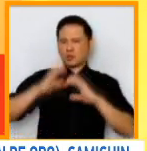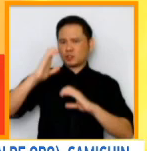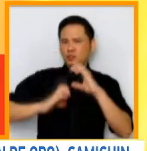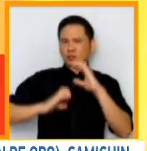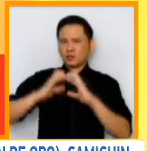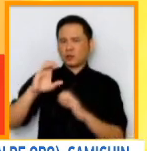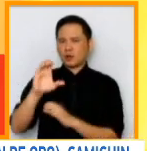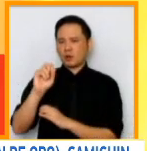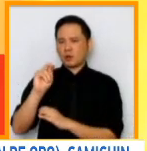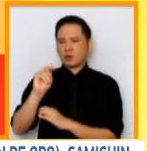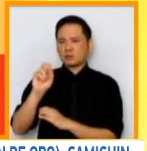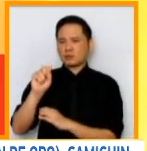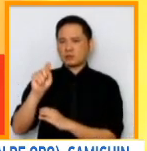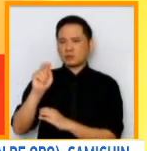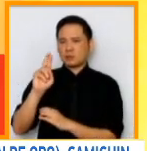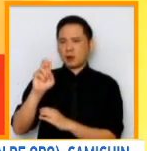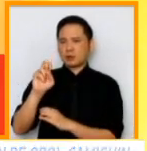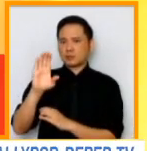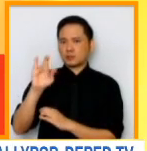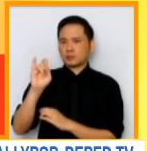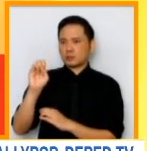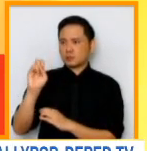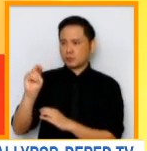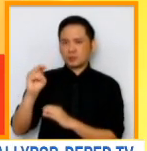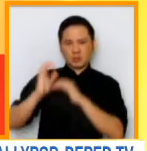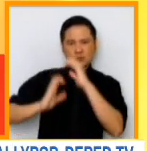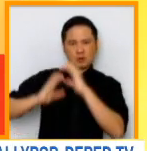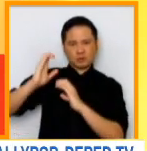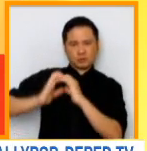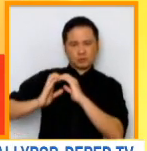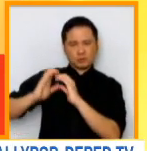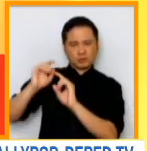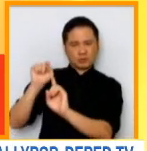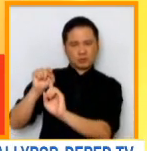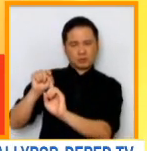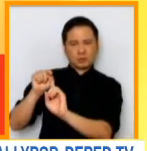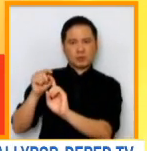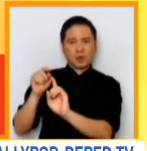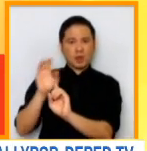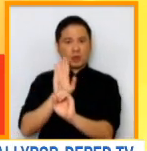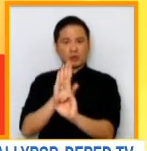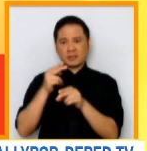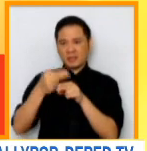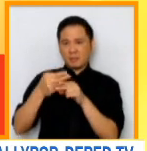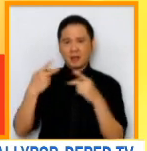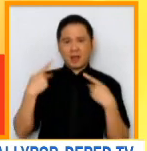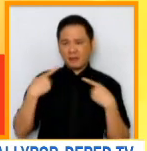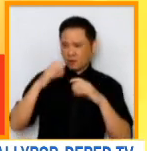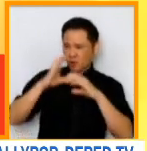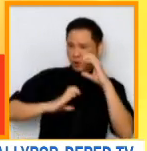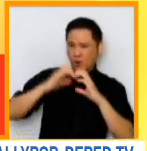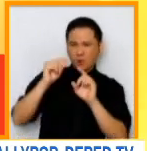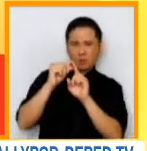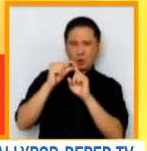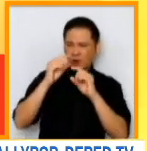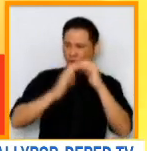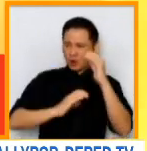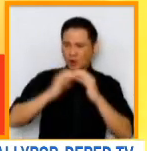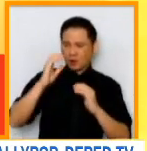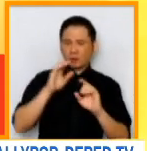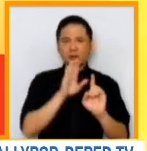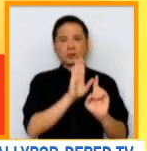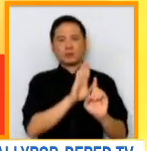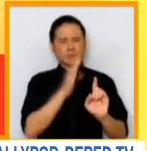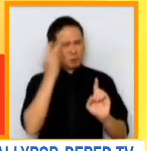kasi nandun yung word na construction sa kanilang pangalan. At sa pagkakapaliwanag nila, ay nung unang,